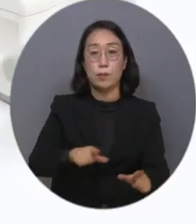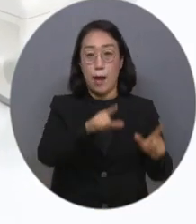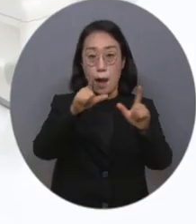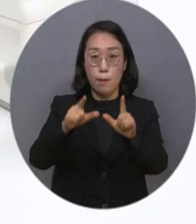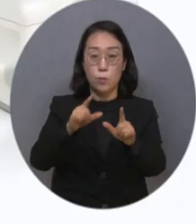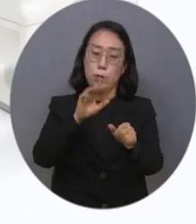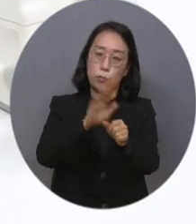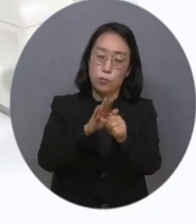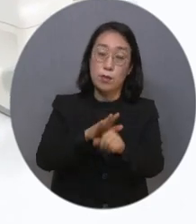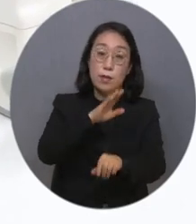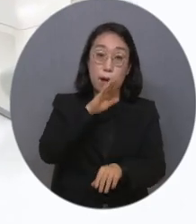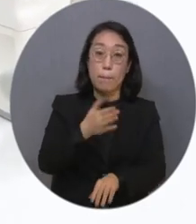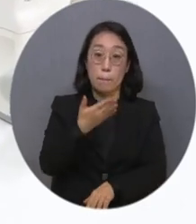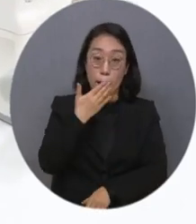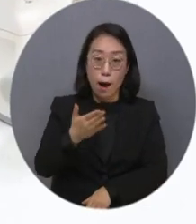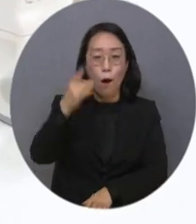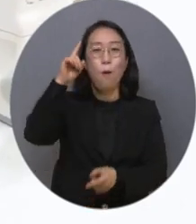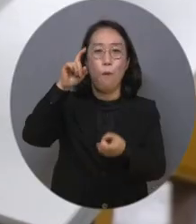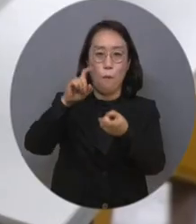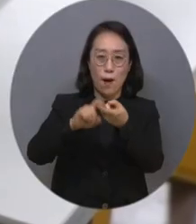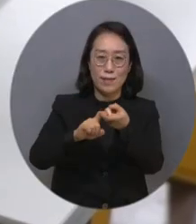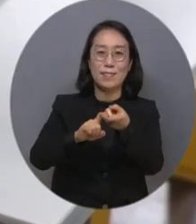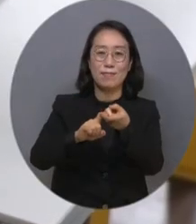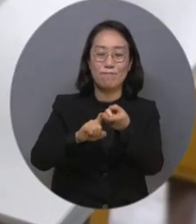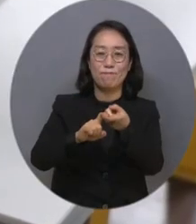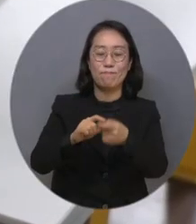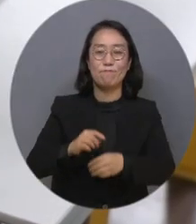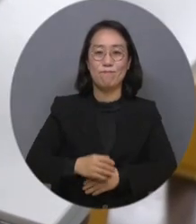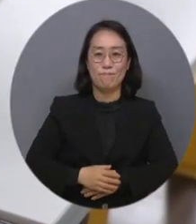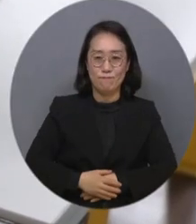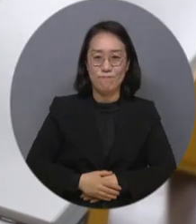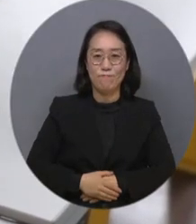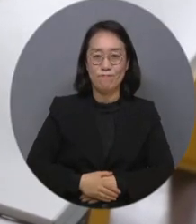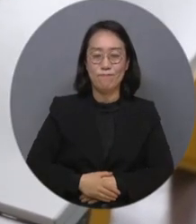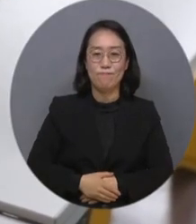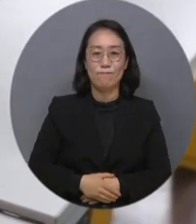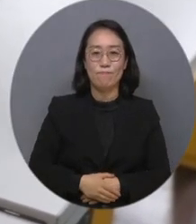이바지할 수 있을지 주목됩니다. 복지TV 뉴스 김정현입니다.